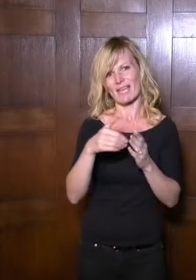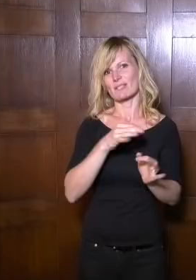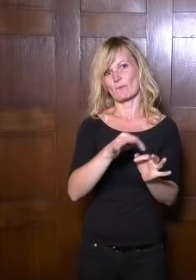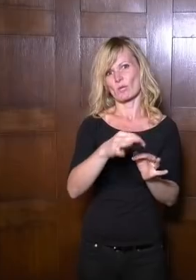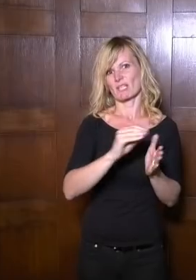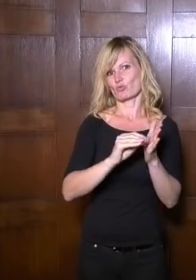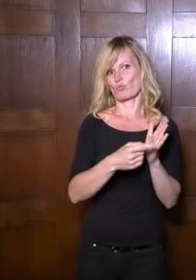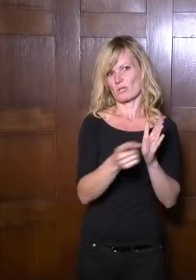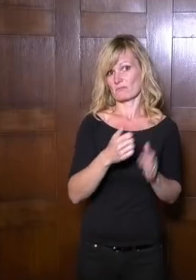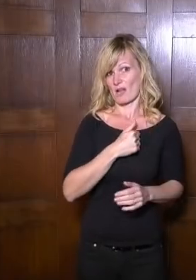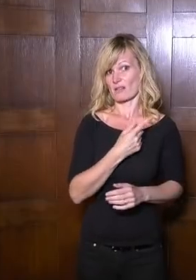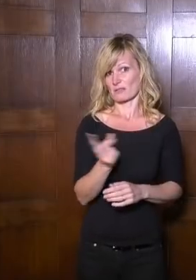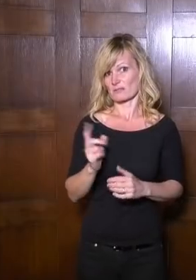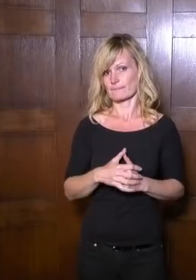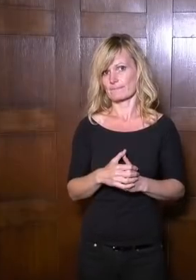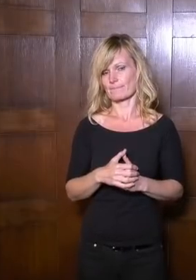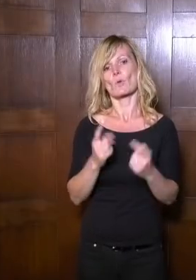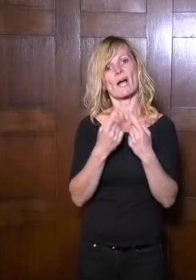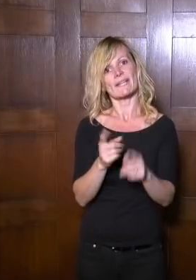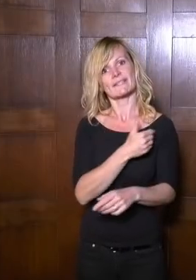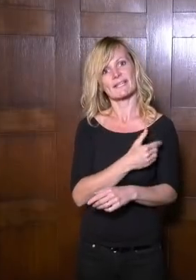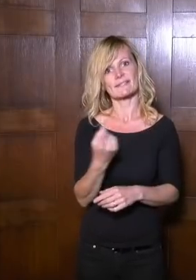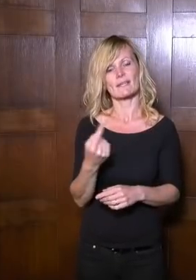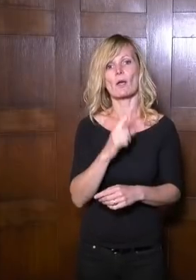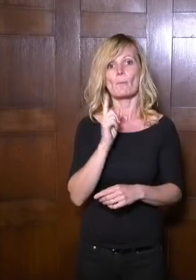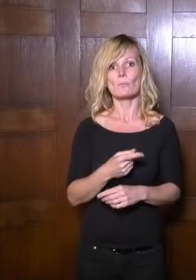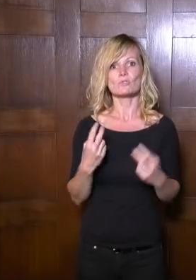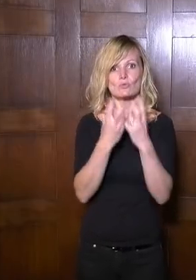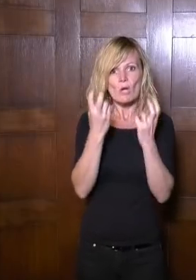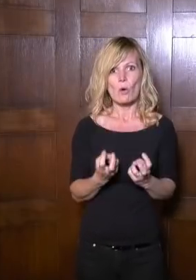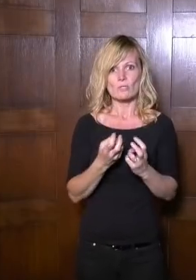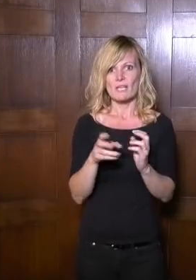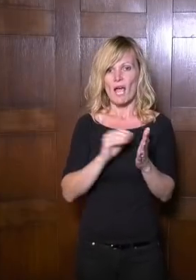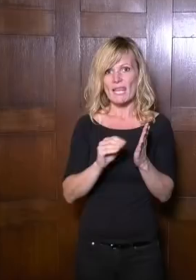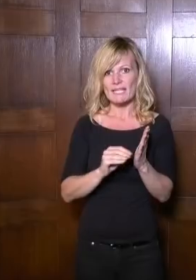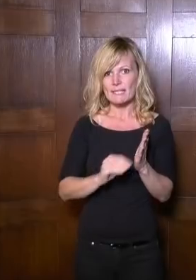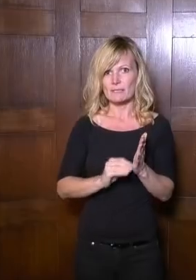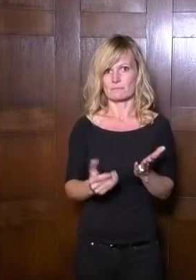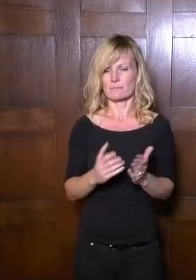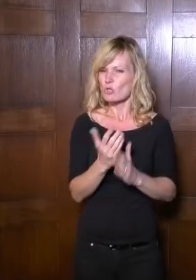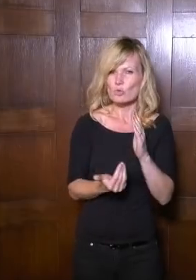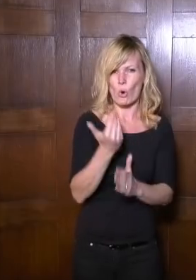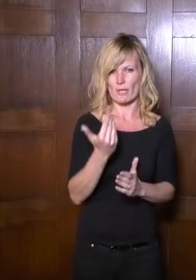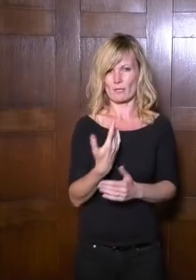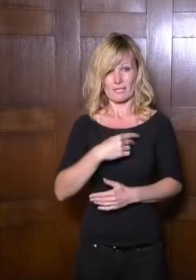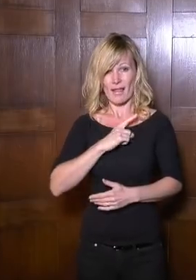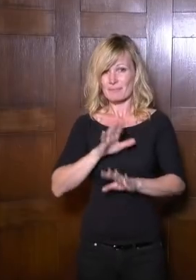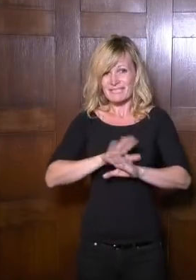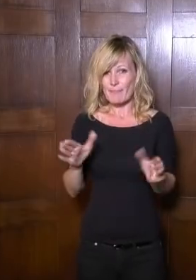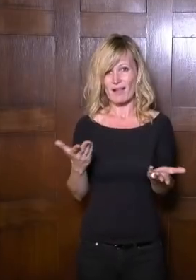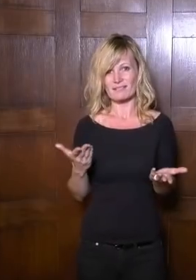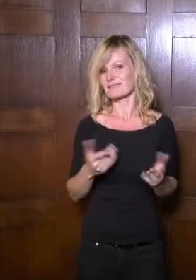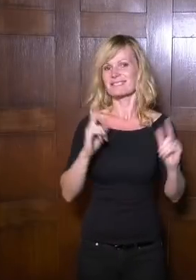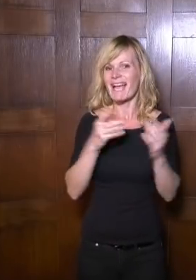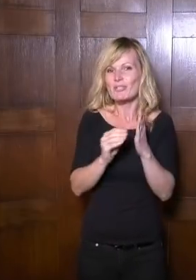Schulen. Aber eine andere Sache ist, die müssen das im Homeoffice erledigen. Eine absolut neue Sache, mit der hatte ich nie zu tun, mit der